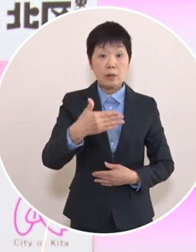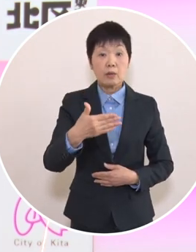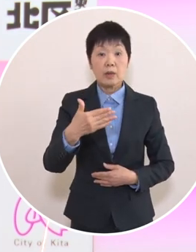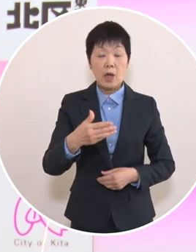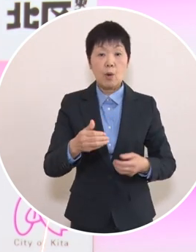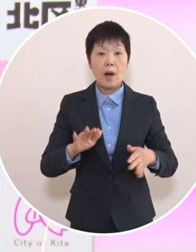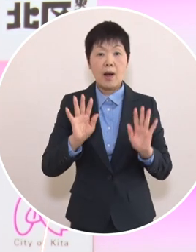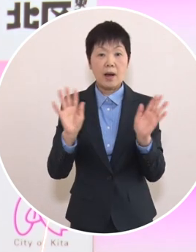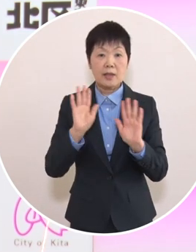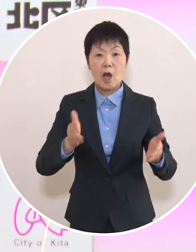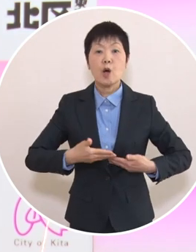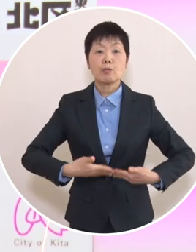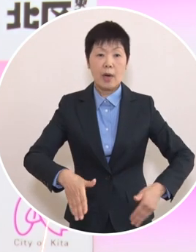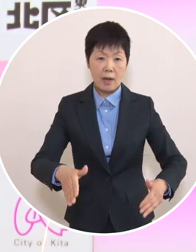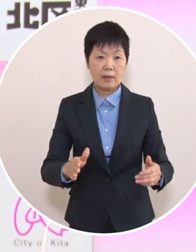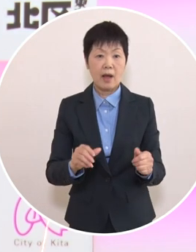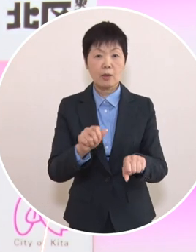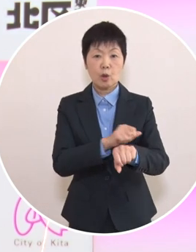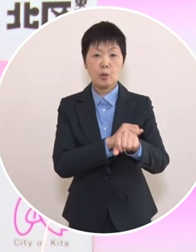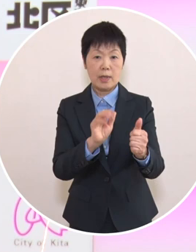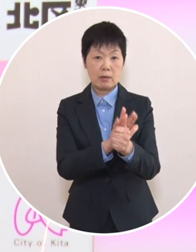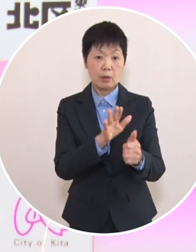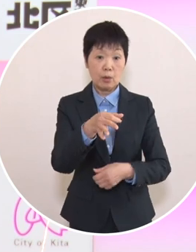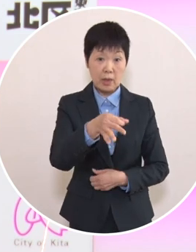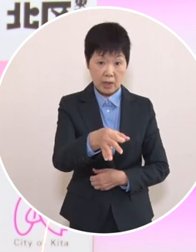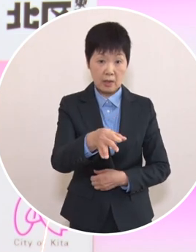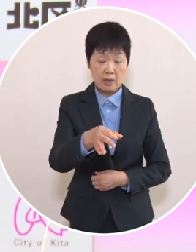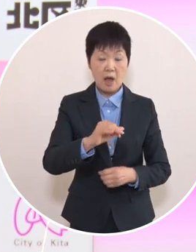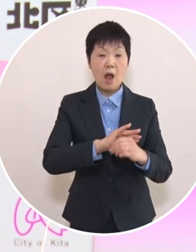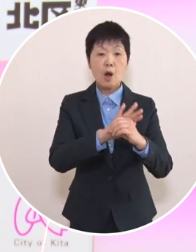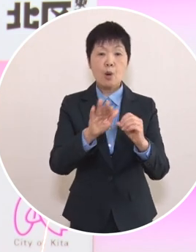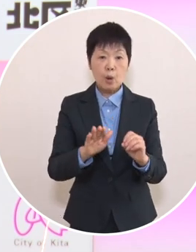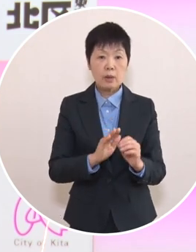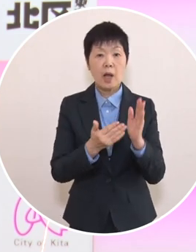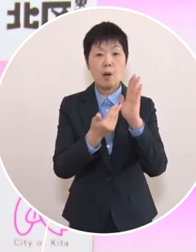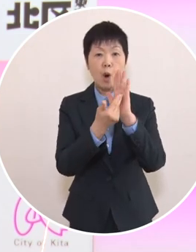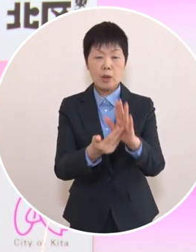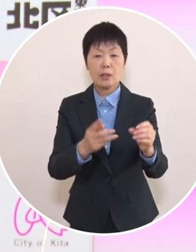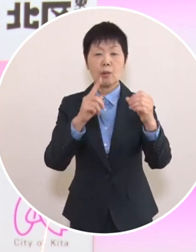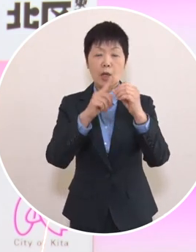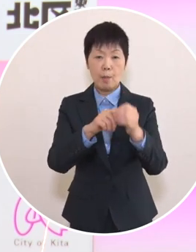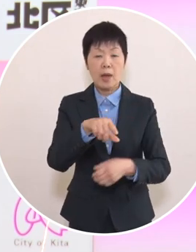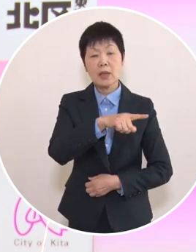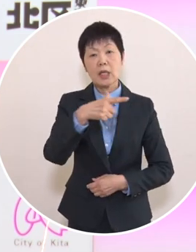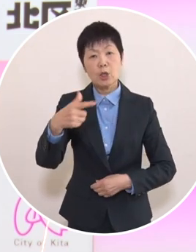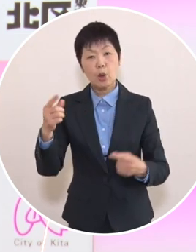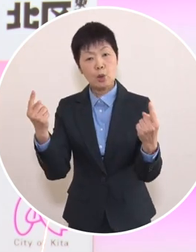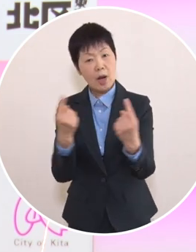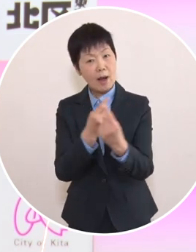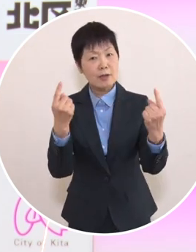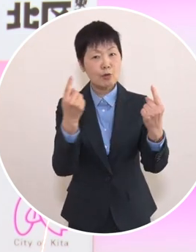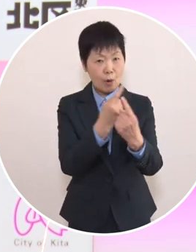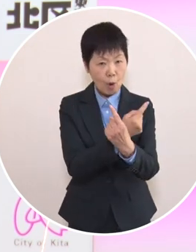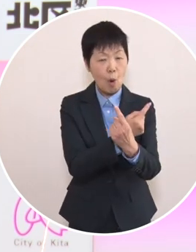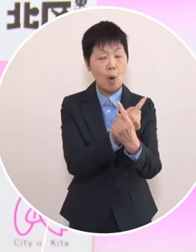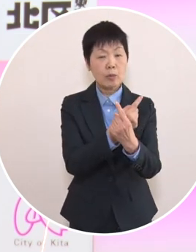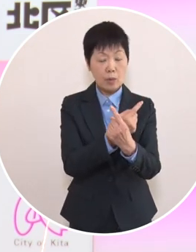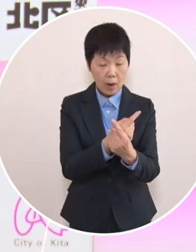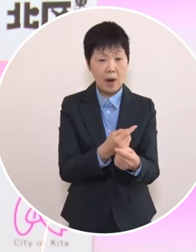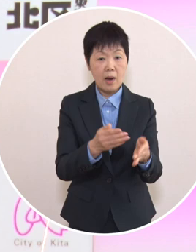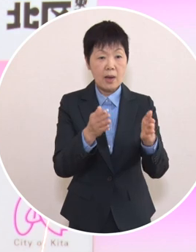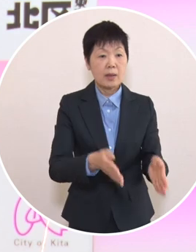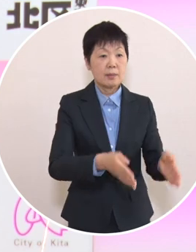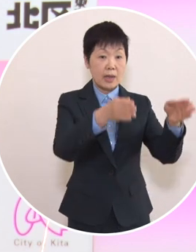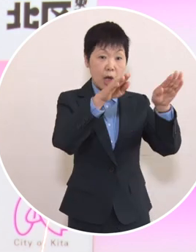はじめ新型コロナウイルス感染拡大防止のため改装や設備